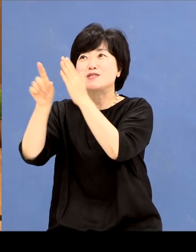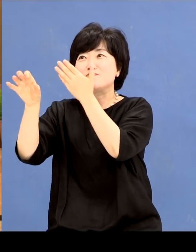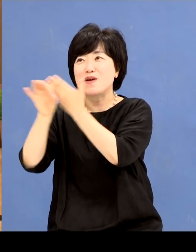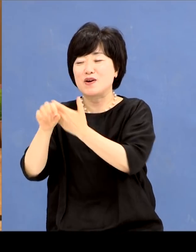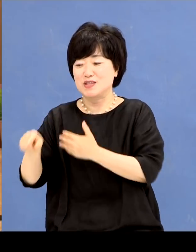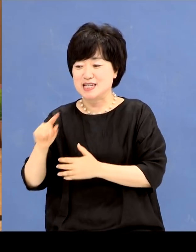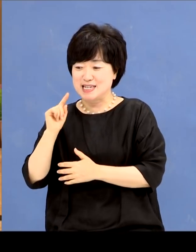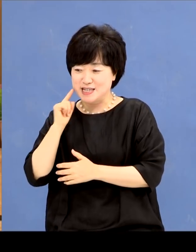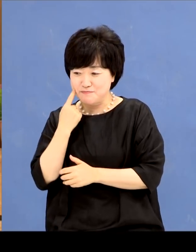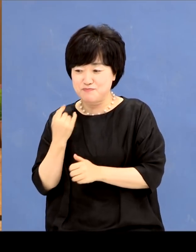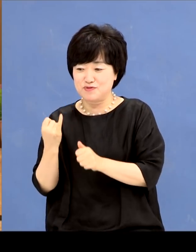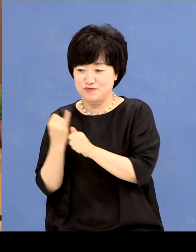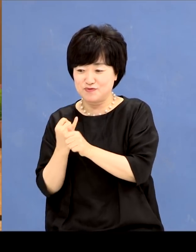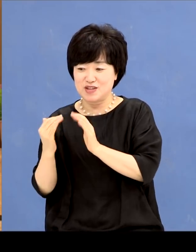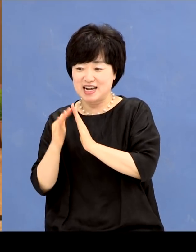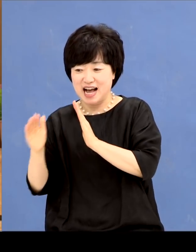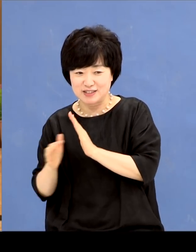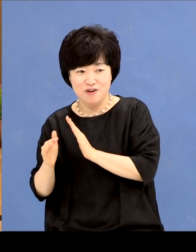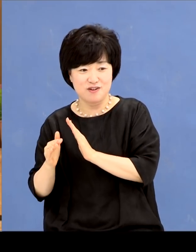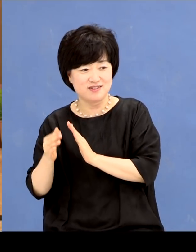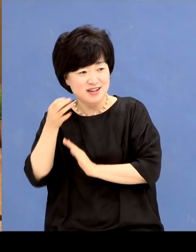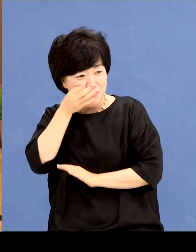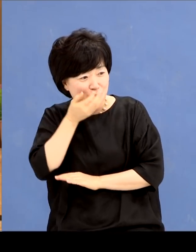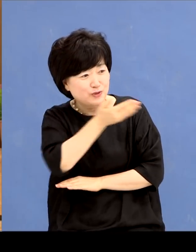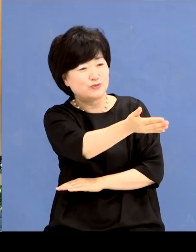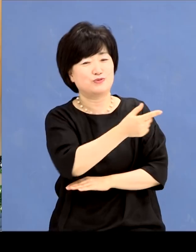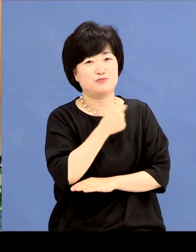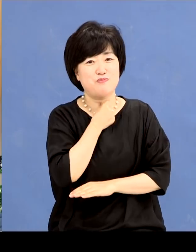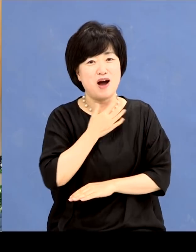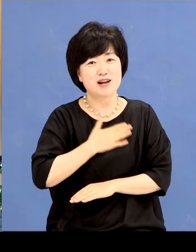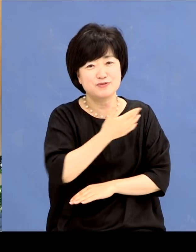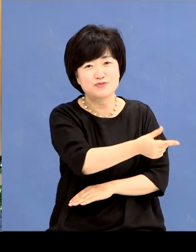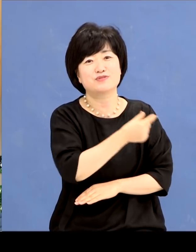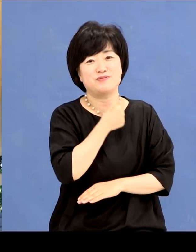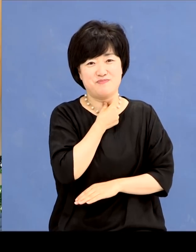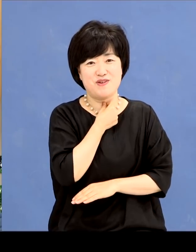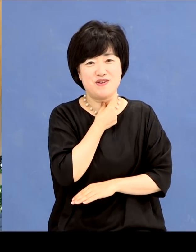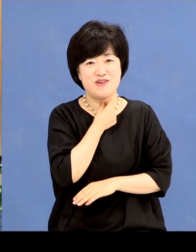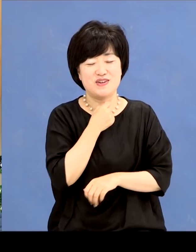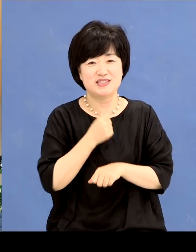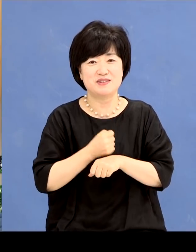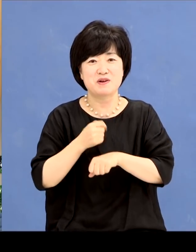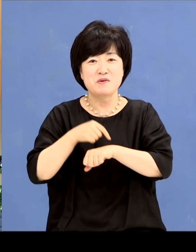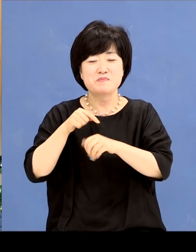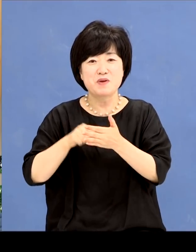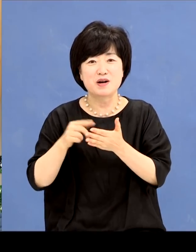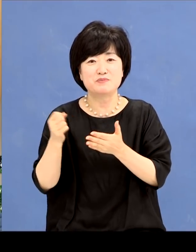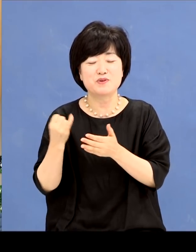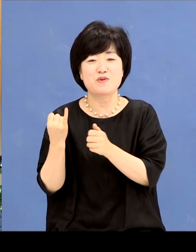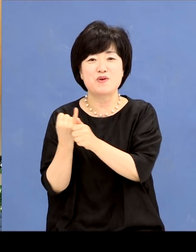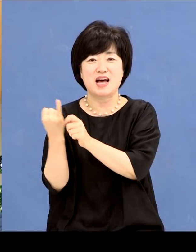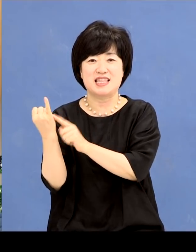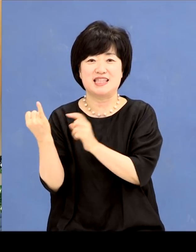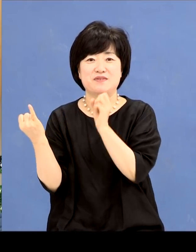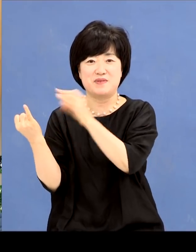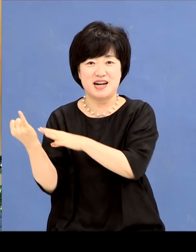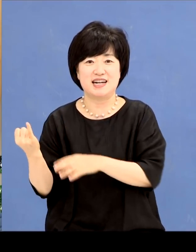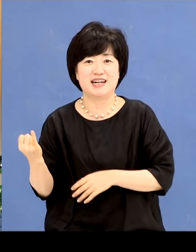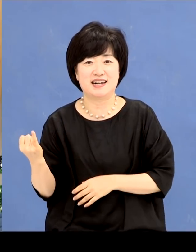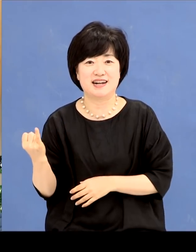만들어 중요해요. 주신다라는 것들 좀 보여주고 싶고. 알려주고 예, 싶고 예. 보여주고 싶은 거예요. 네. 그러면서 제가 이 마음을 품고 아내한테